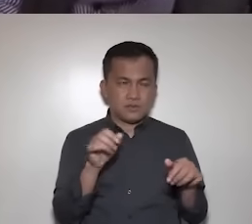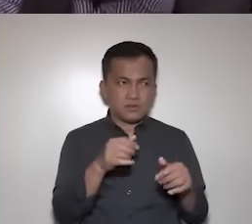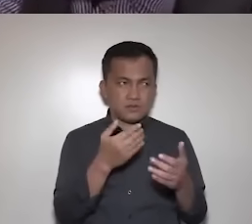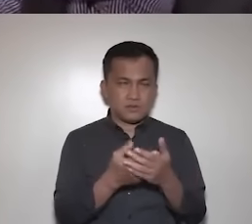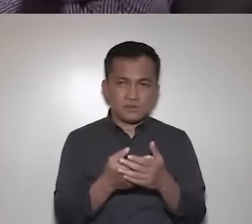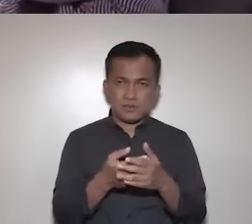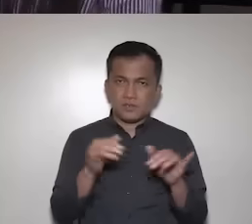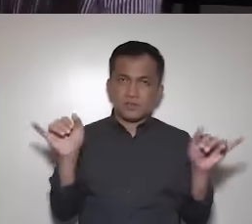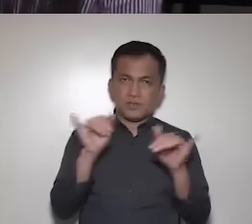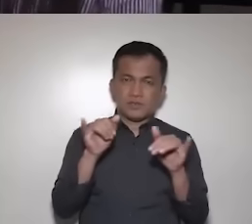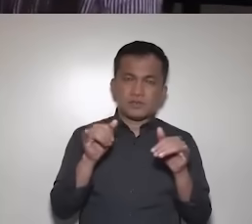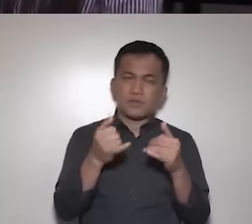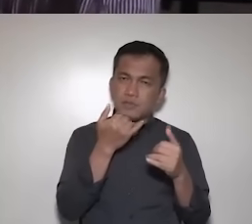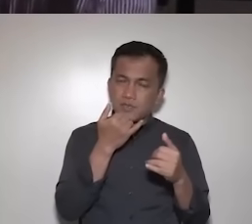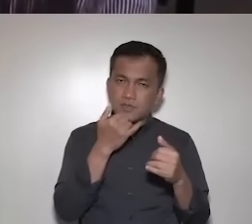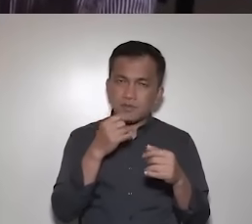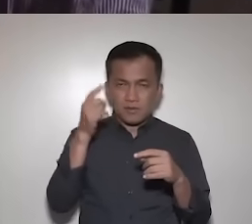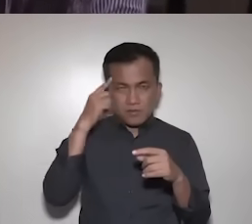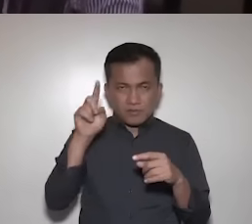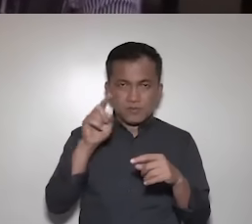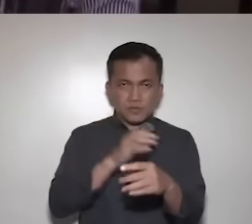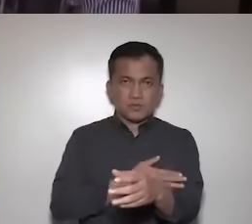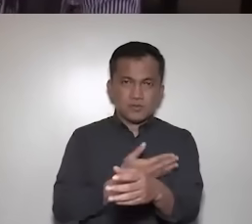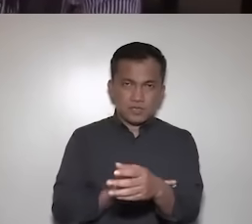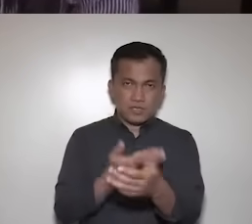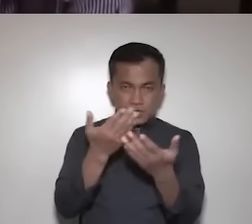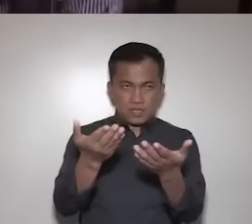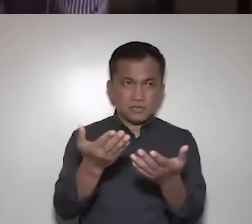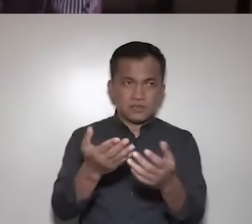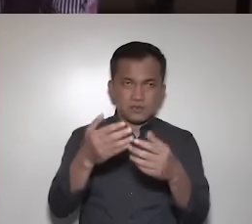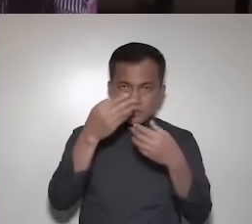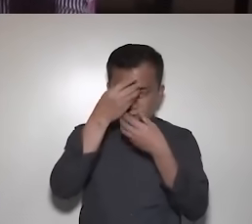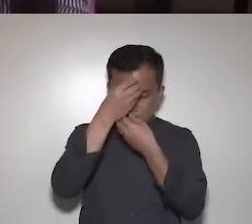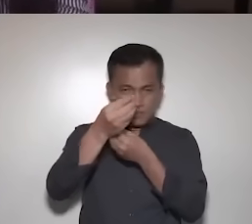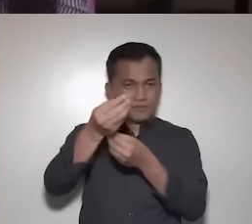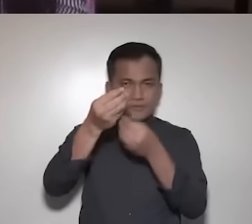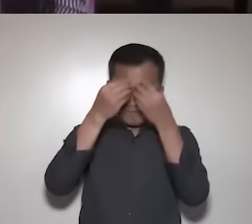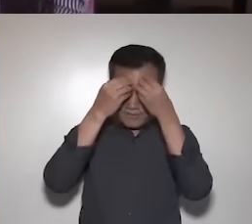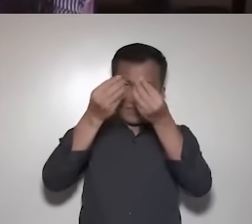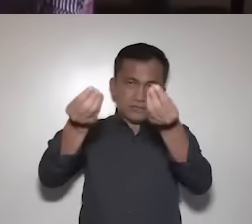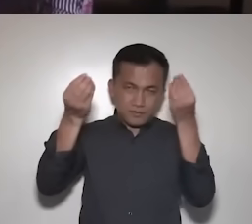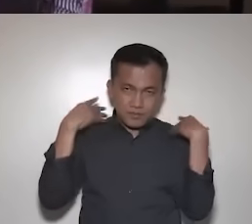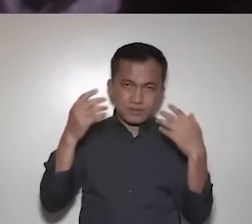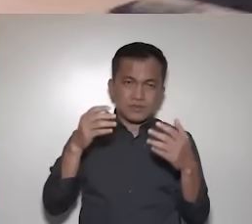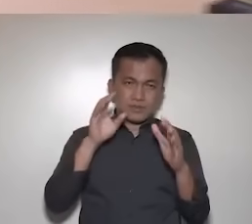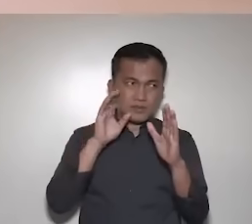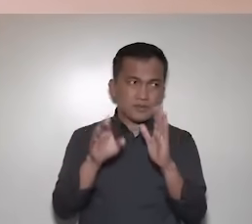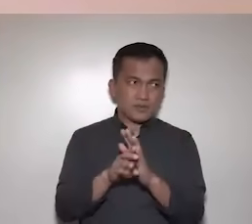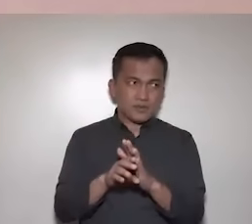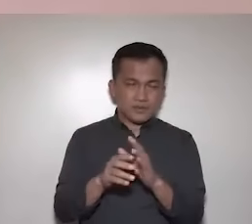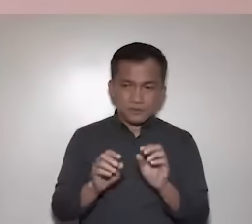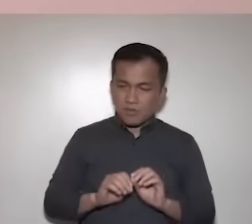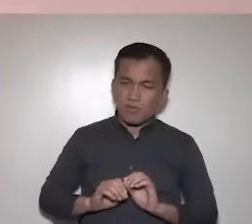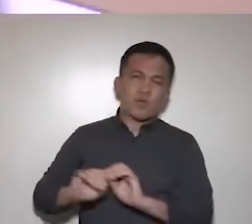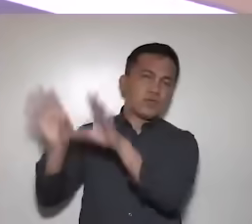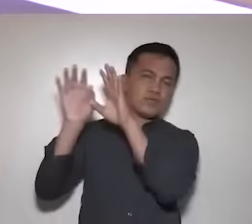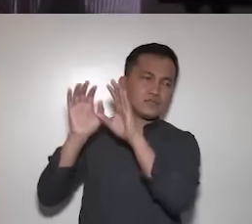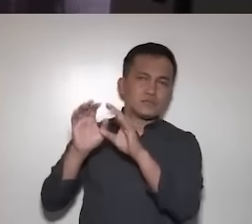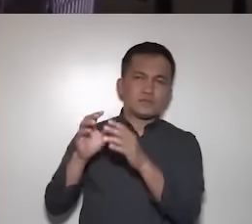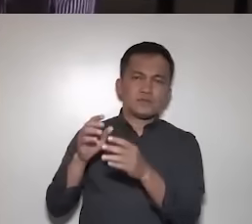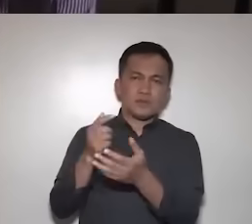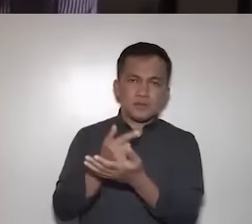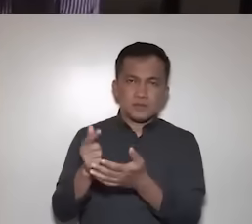Now, pareho ka nagkamali. Now, alang-alang sa mga anak nyo, kalimutan na natin itong mga picture na ito. Pagkakamali na ito, ihagis natin sa